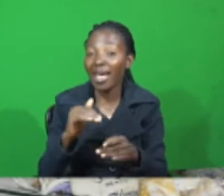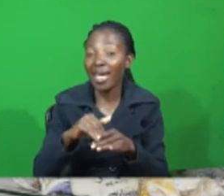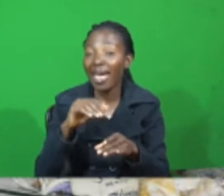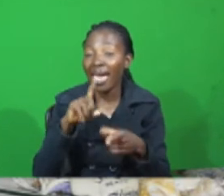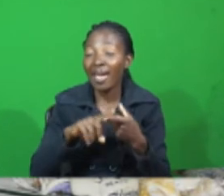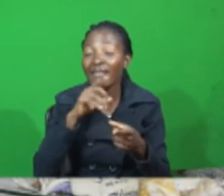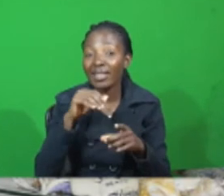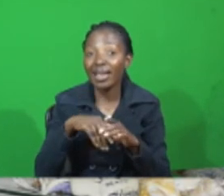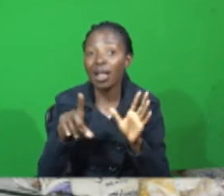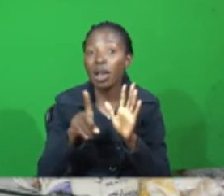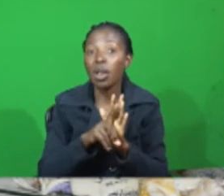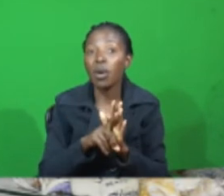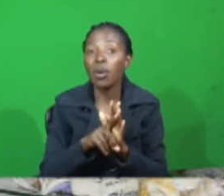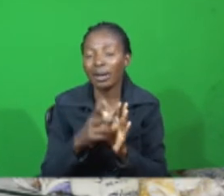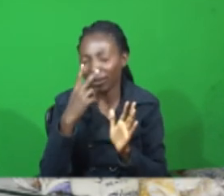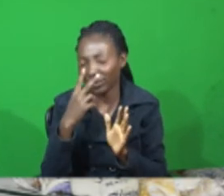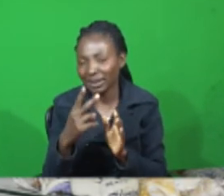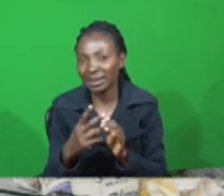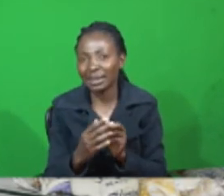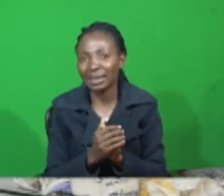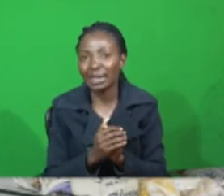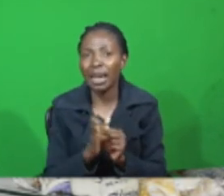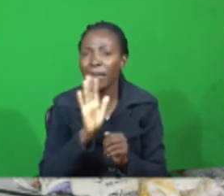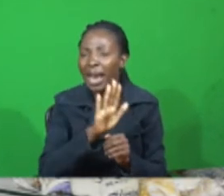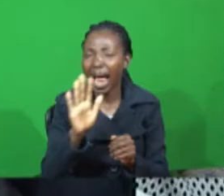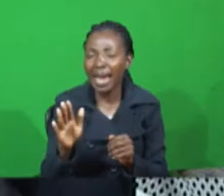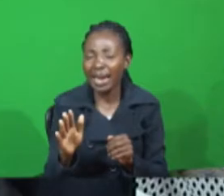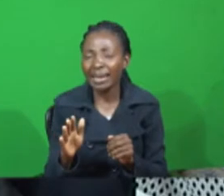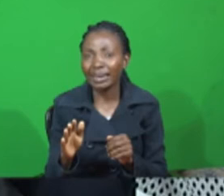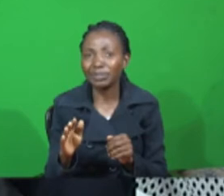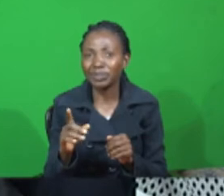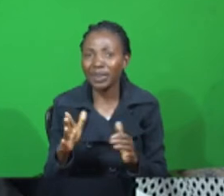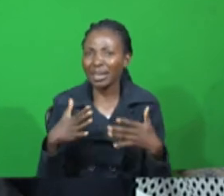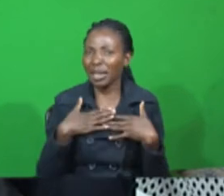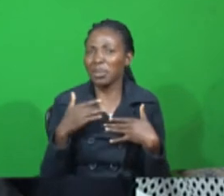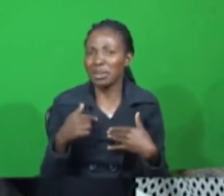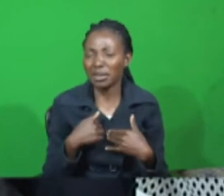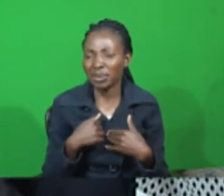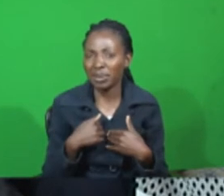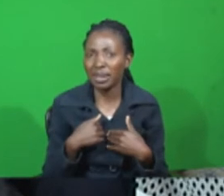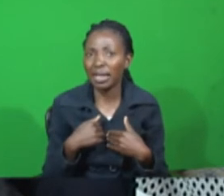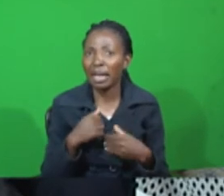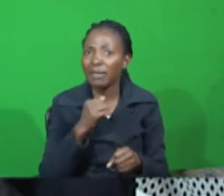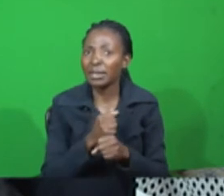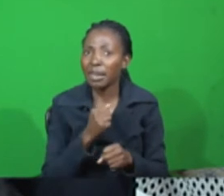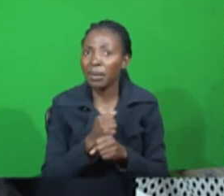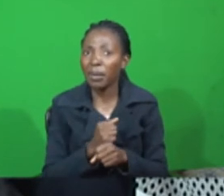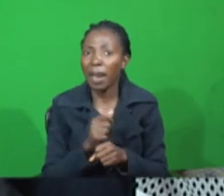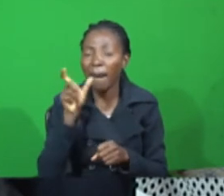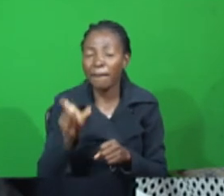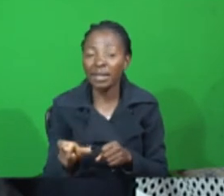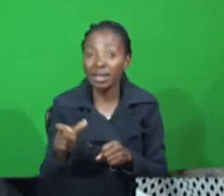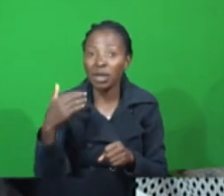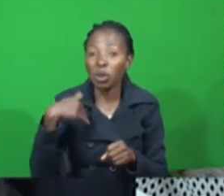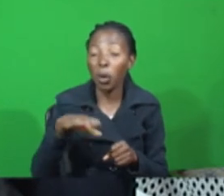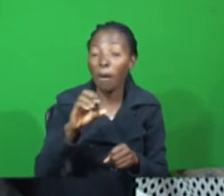naatezvarai ndakaionai but pane imwe inondinetsa zvikuru sei takatenderera kunyaya dzechinamato yekuti munhu anogona kutoendwa